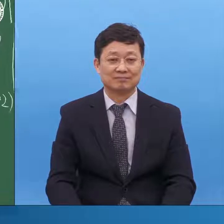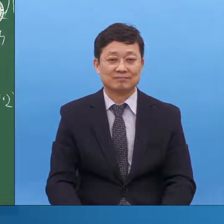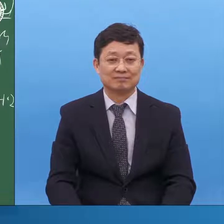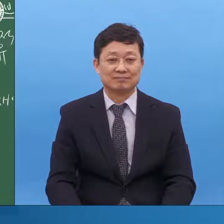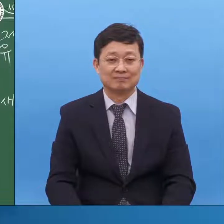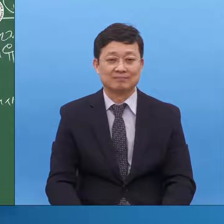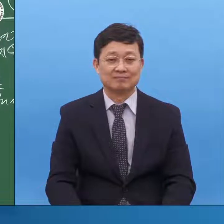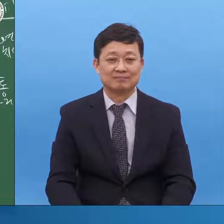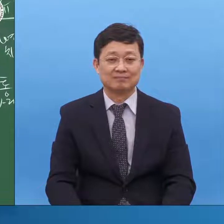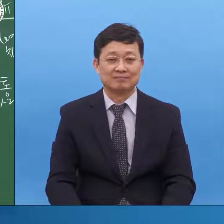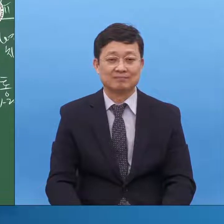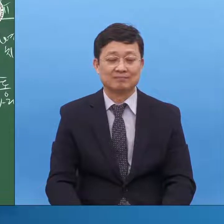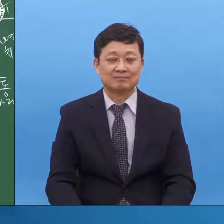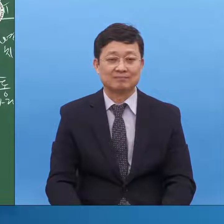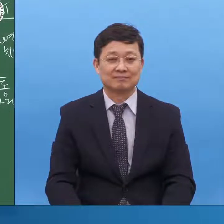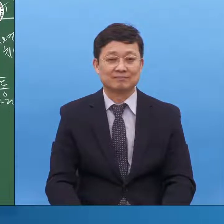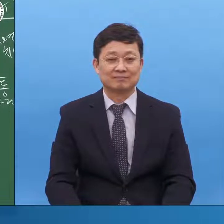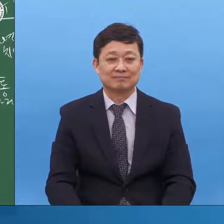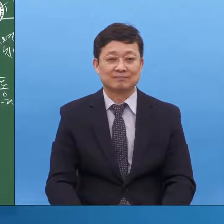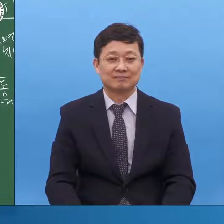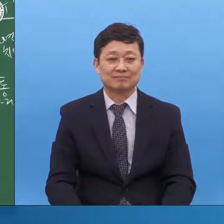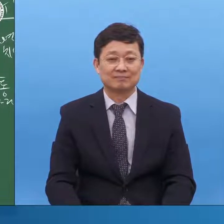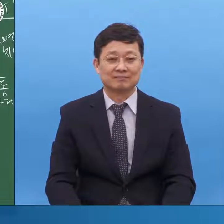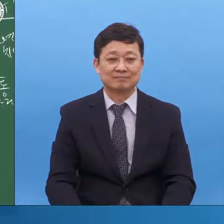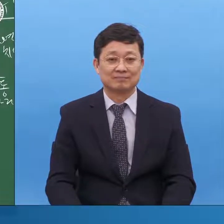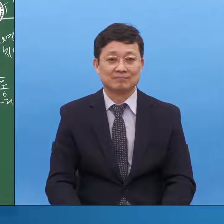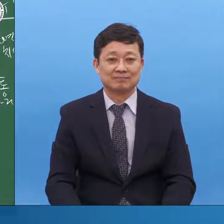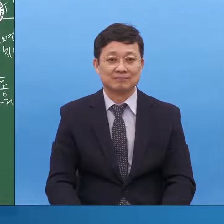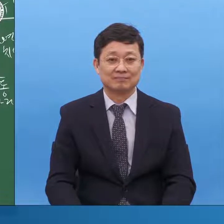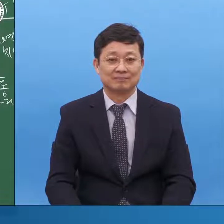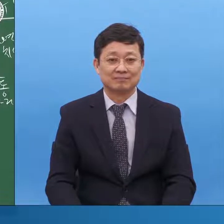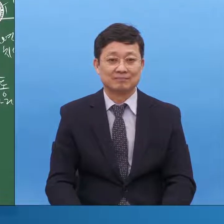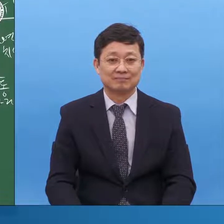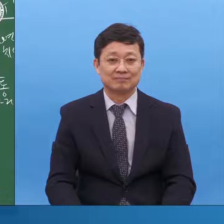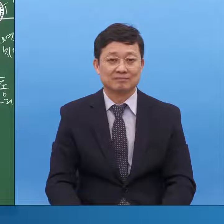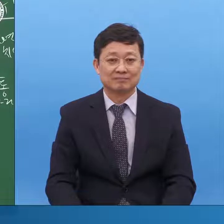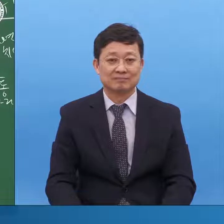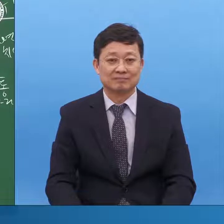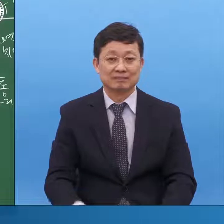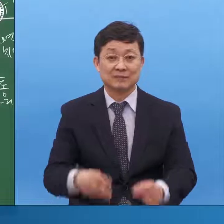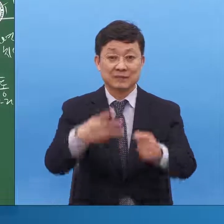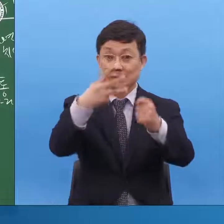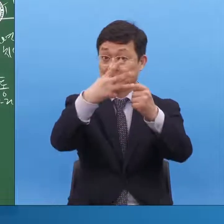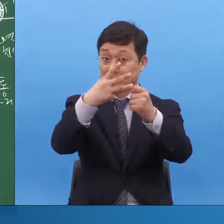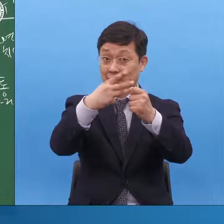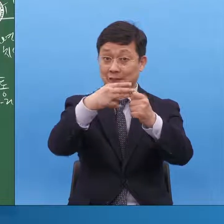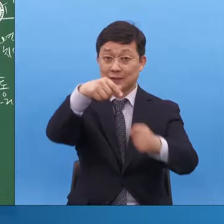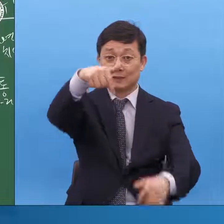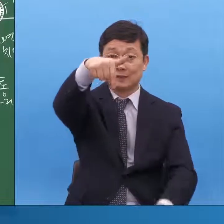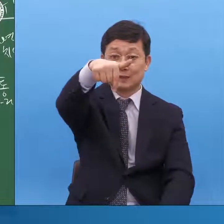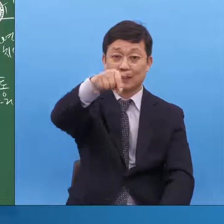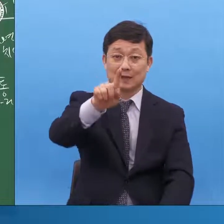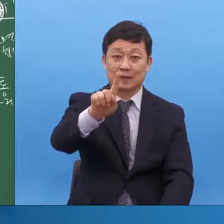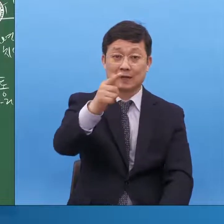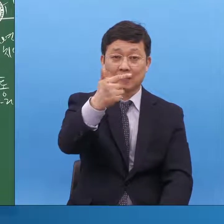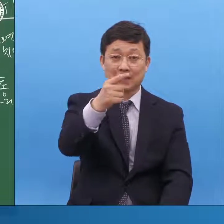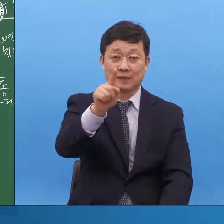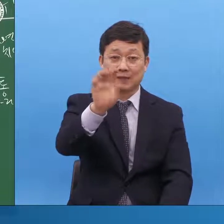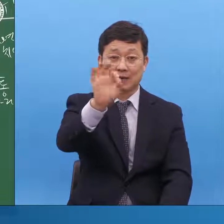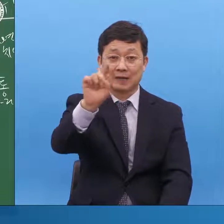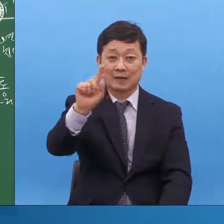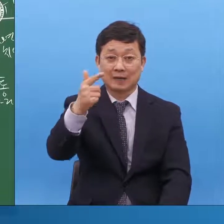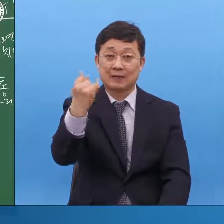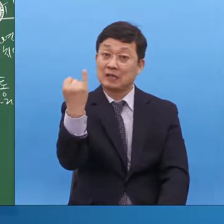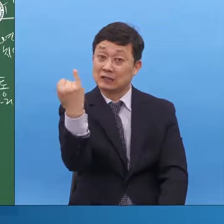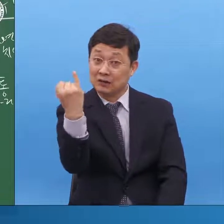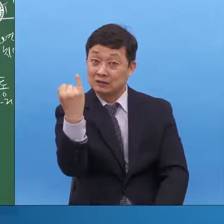그래서 뭐가 나오는 거니까 And so what do we see? 가나안 여인의 믿음이 나오죠. We see the faith of the Canaanite woman. 마태복음